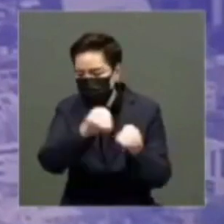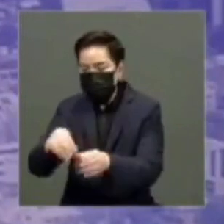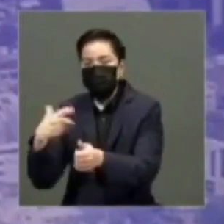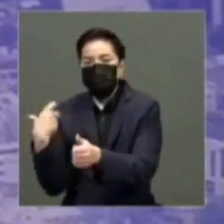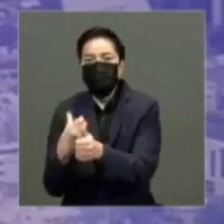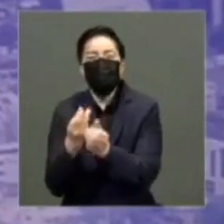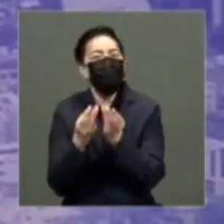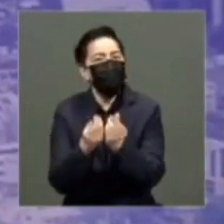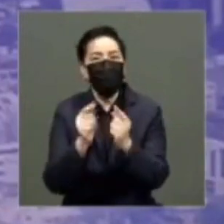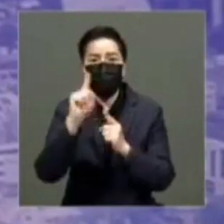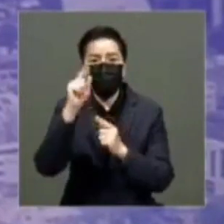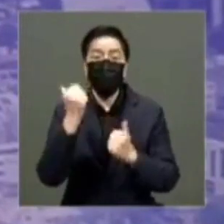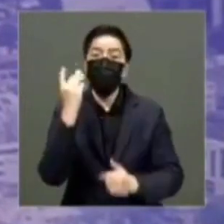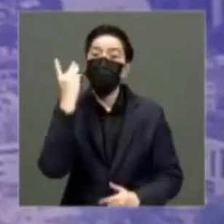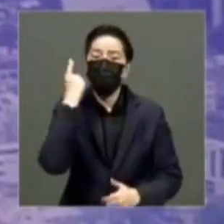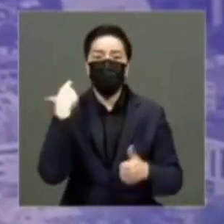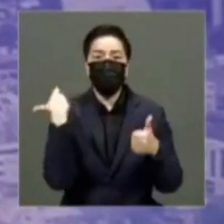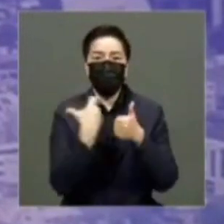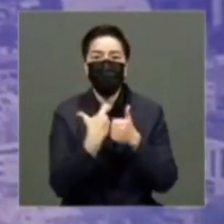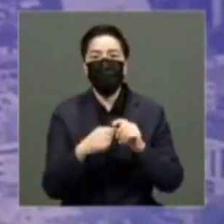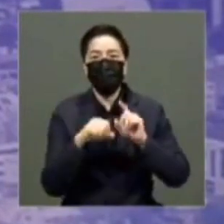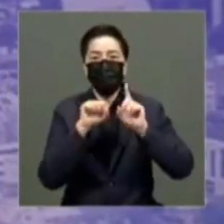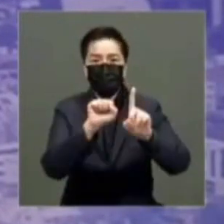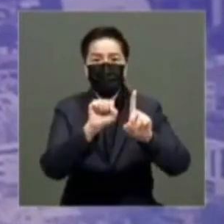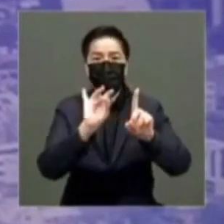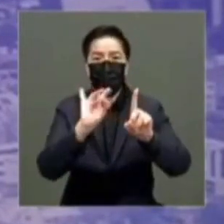ค่ะเมื่อวานมีการฉีดไปทั้งสิ้น